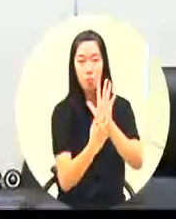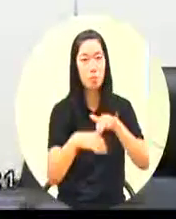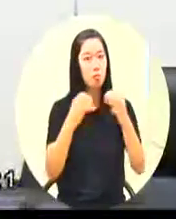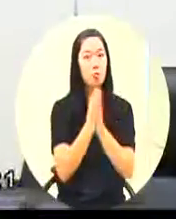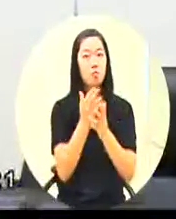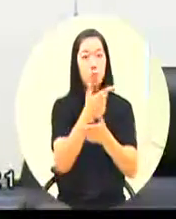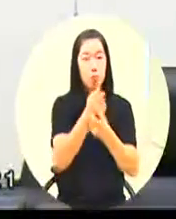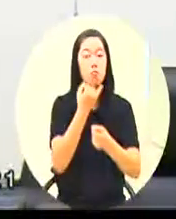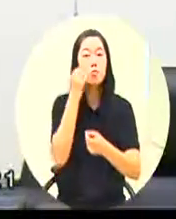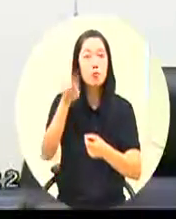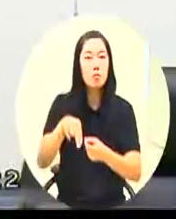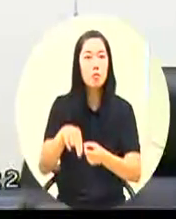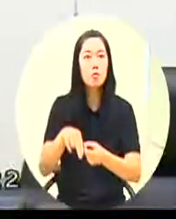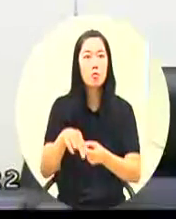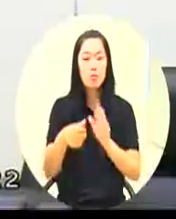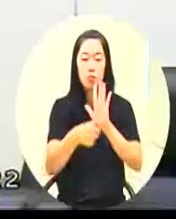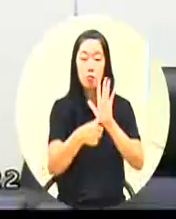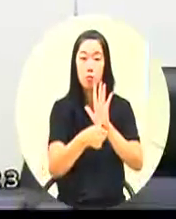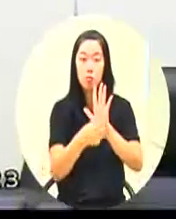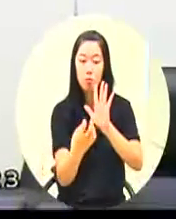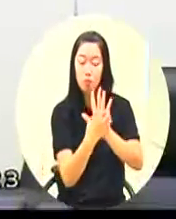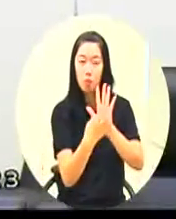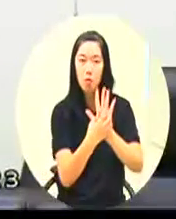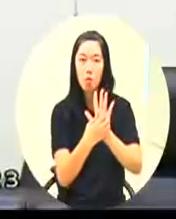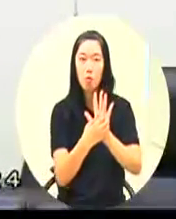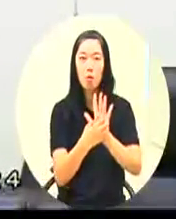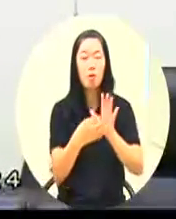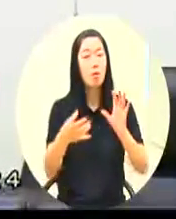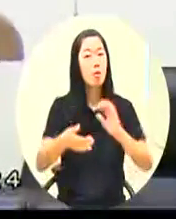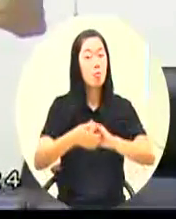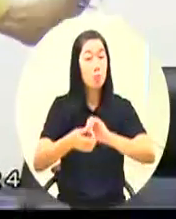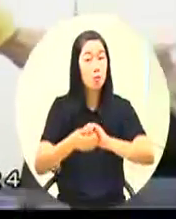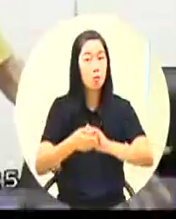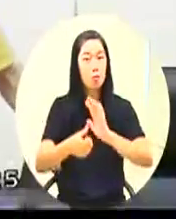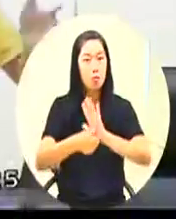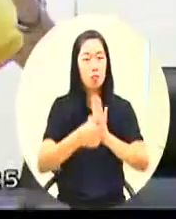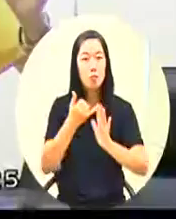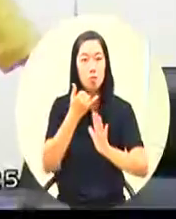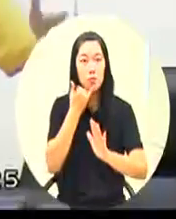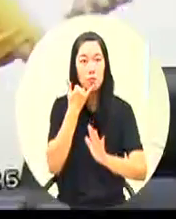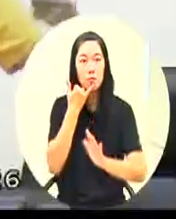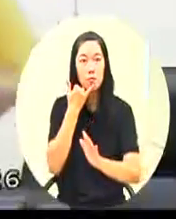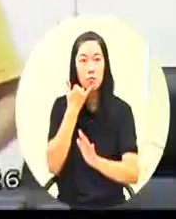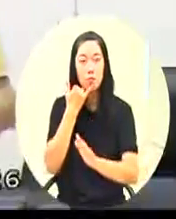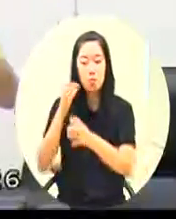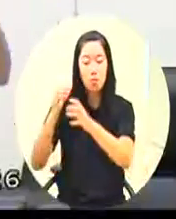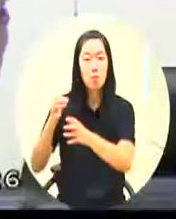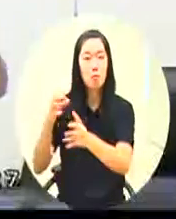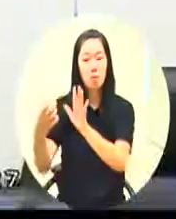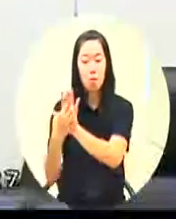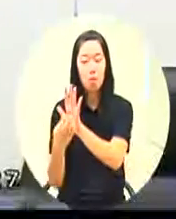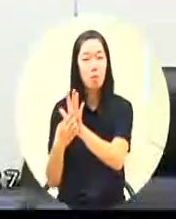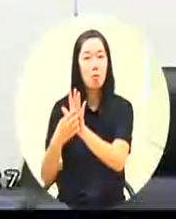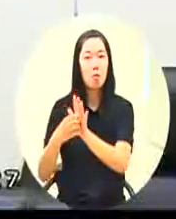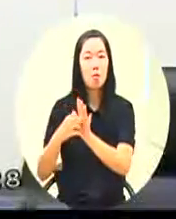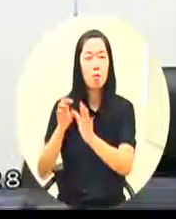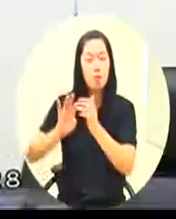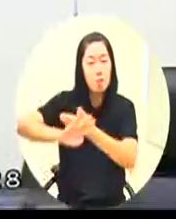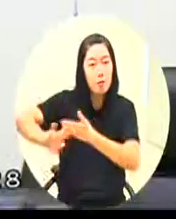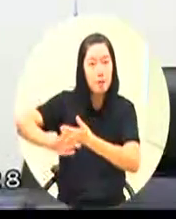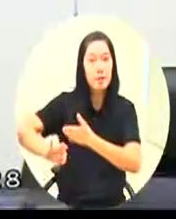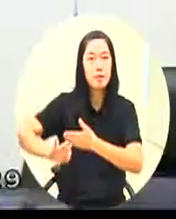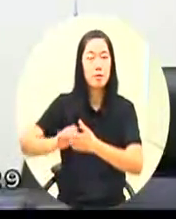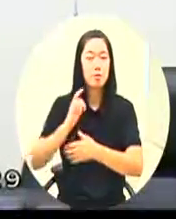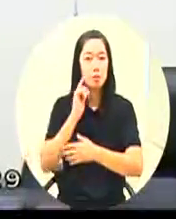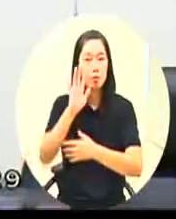后那个名字也不一定要写。我们欢迎人家捐赠，但是名可以落在 特殊的地方，这个有纪